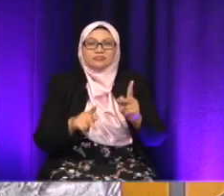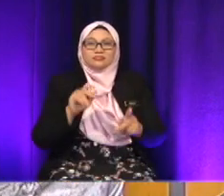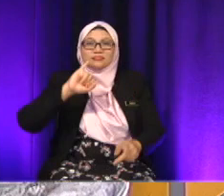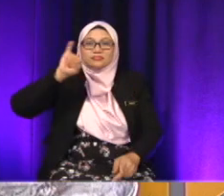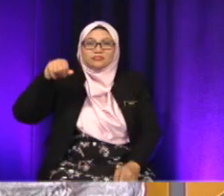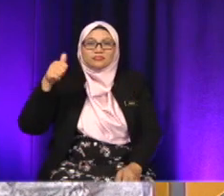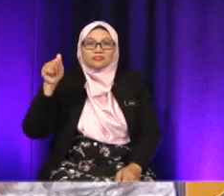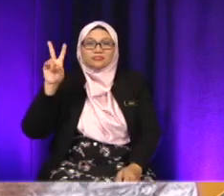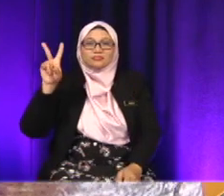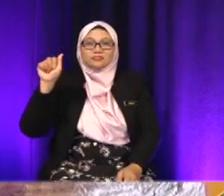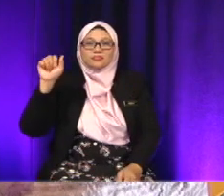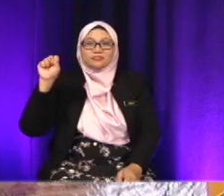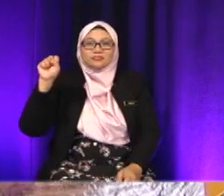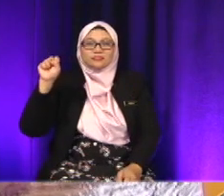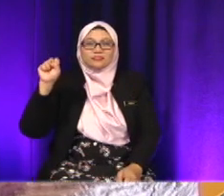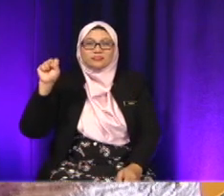Jawa